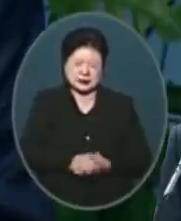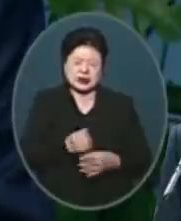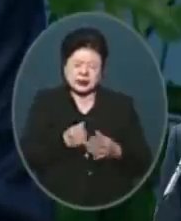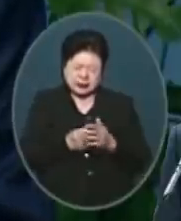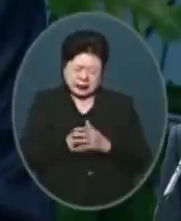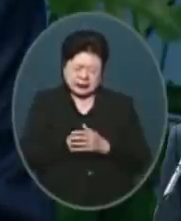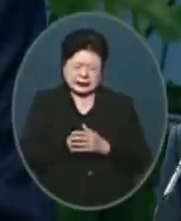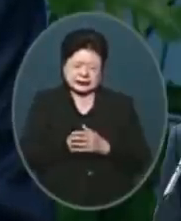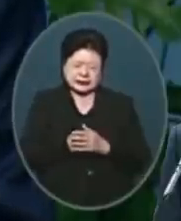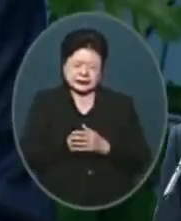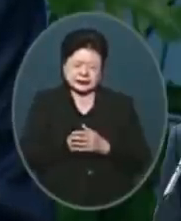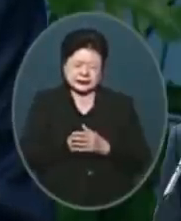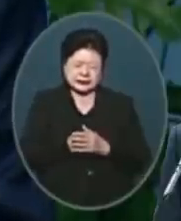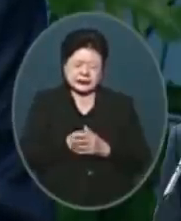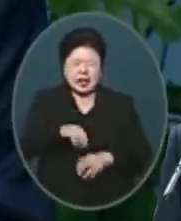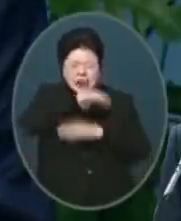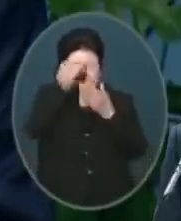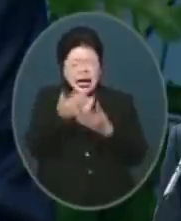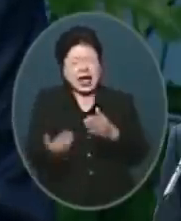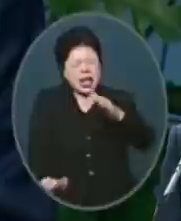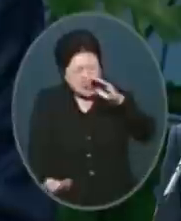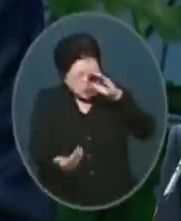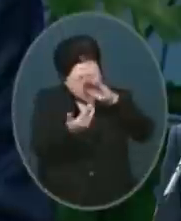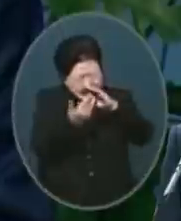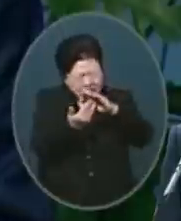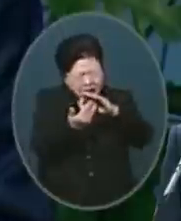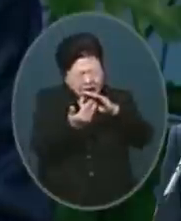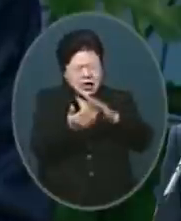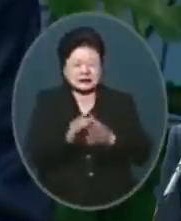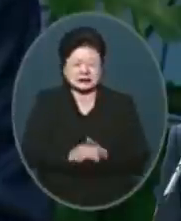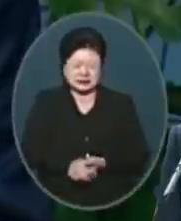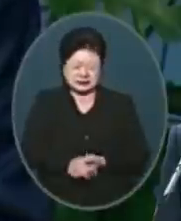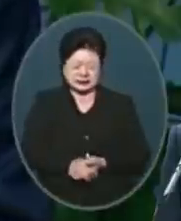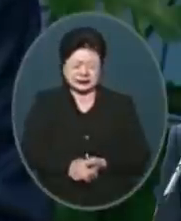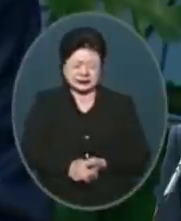그래서 다 이루었다.